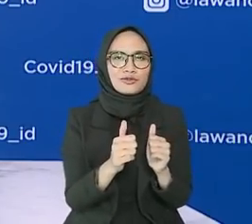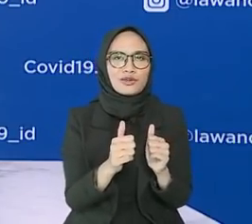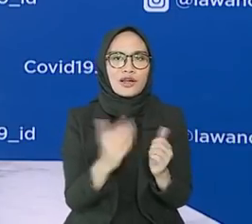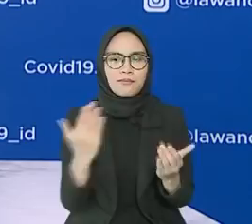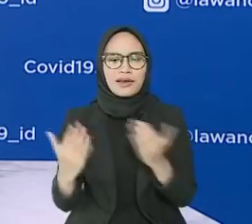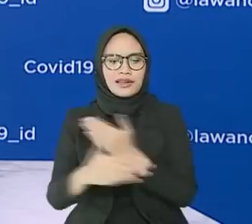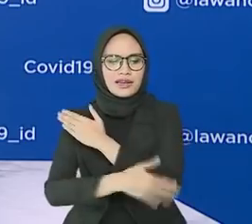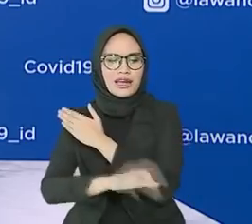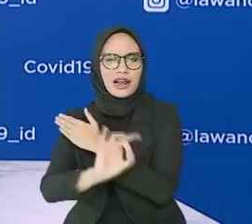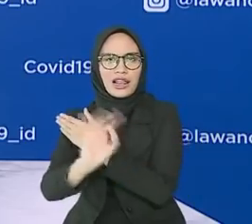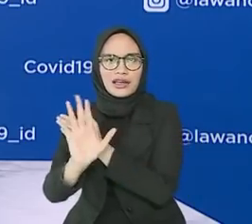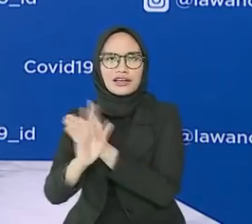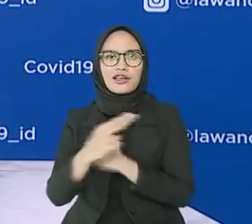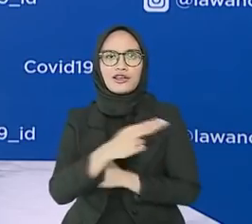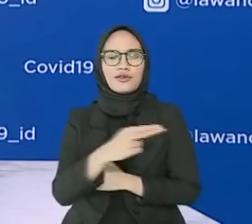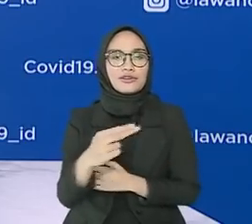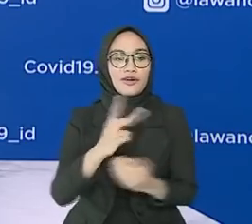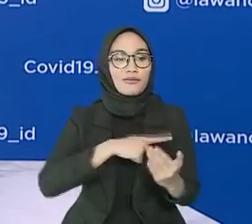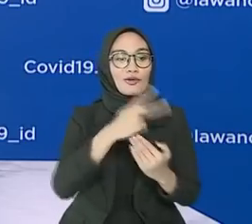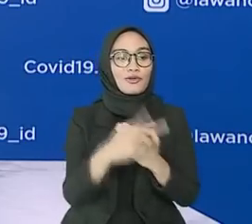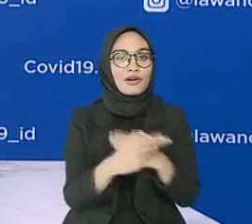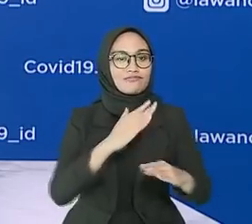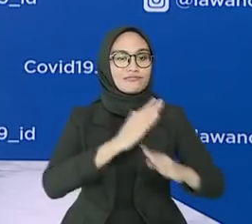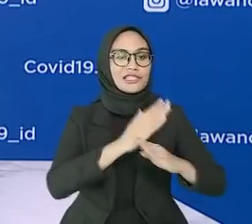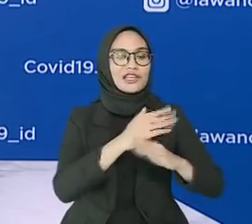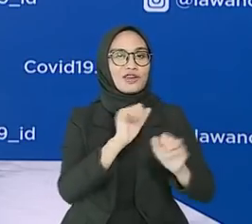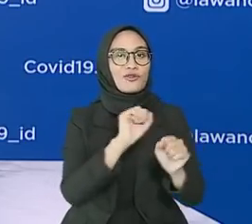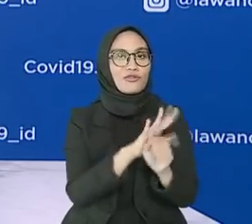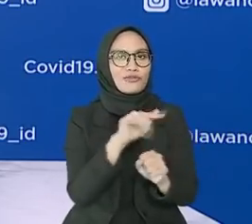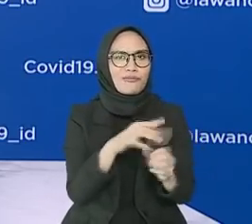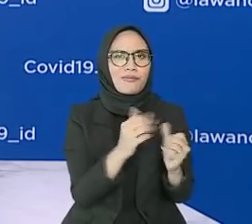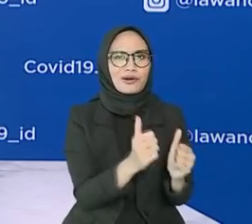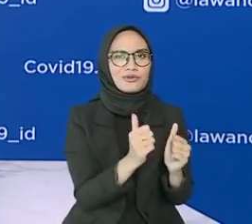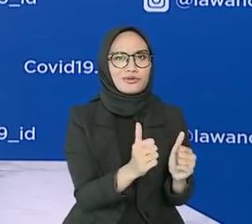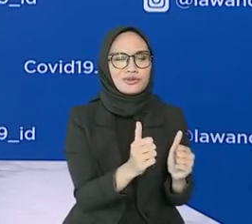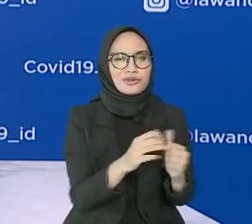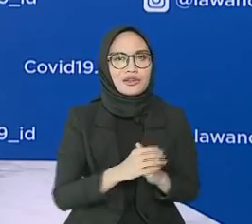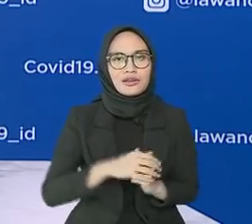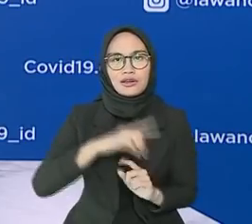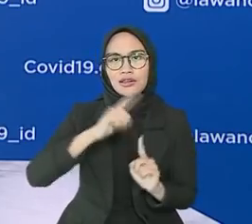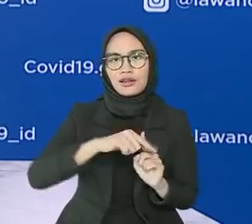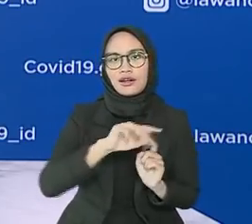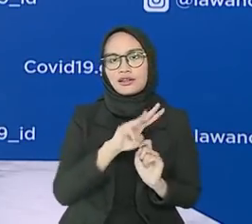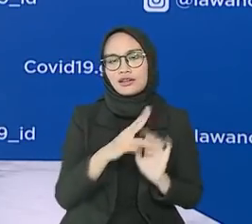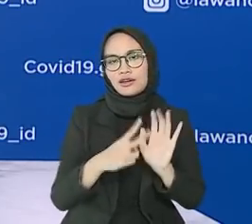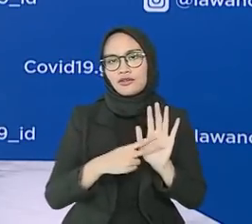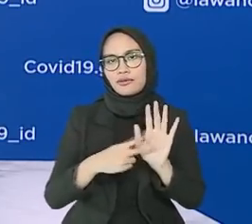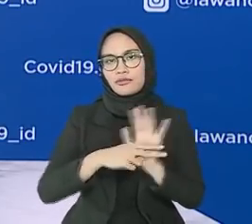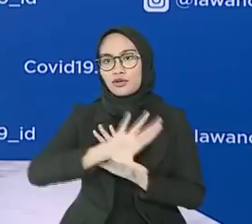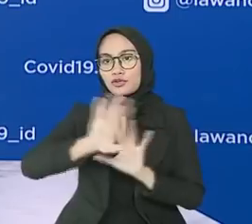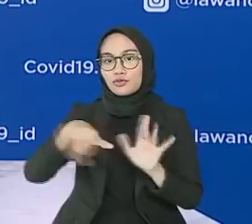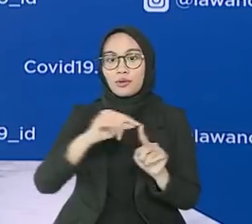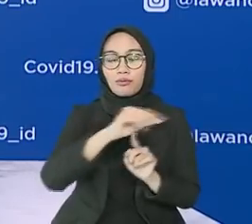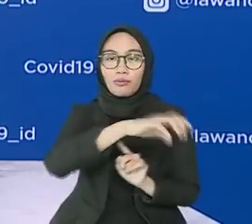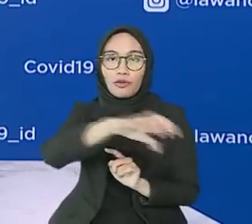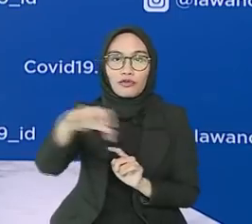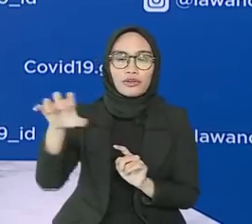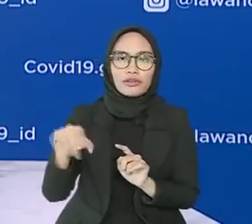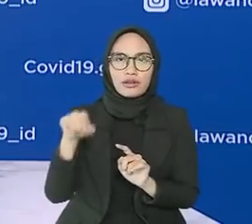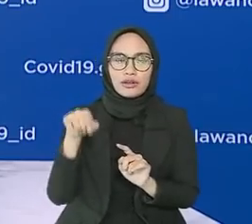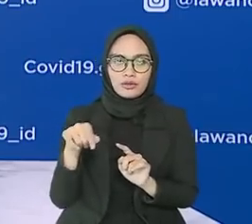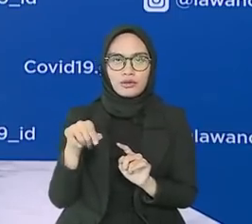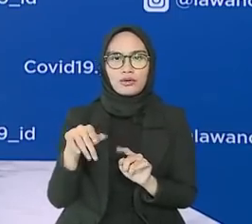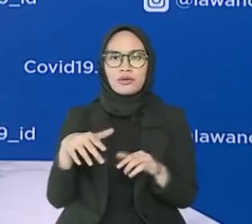negara-negara ASEAN. Selain itu, pertanggal 3 November, seluruh provinsi di Indonesia berada di tingkat